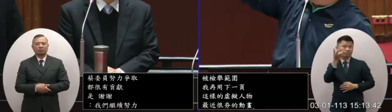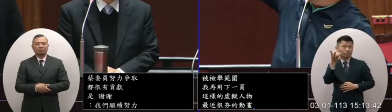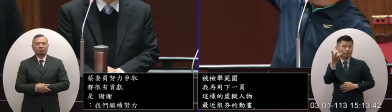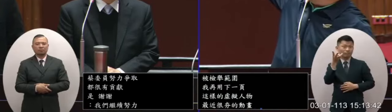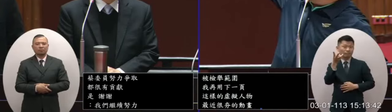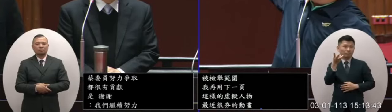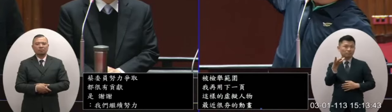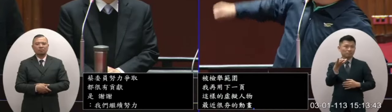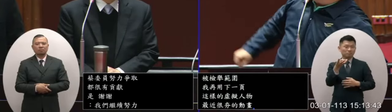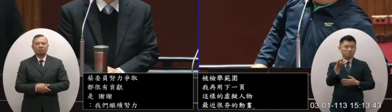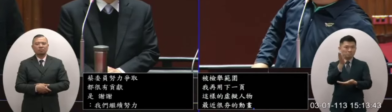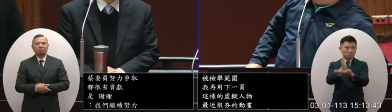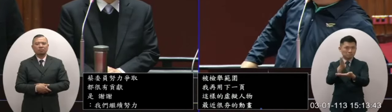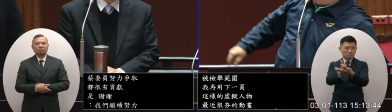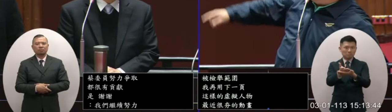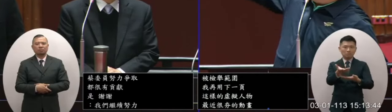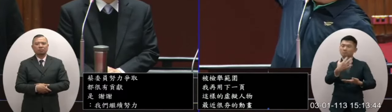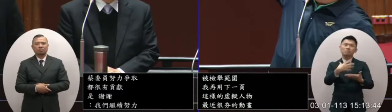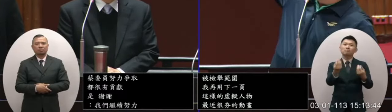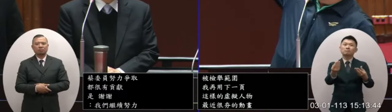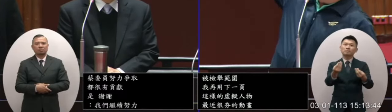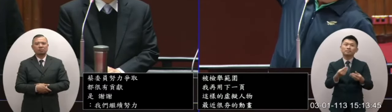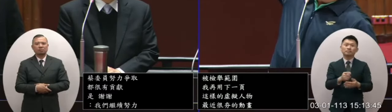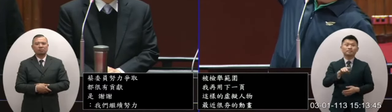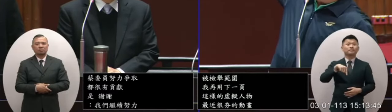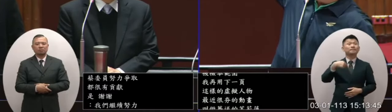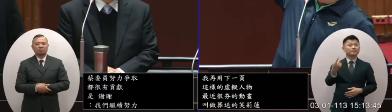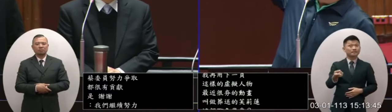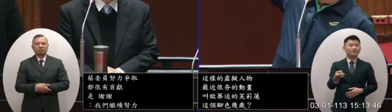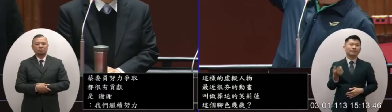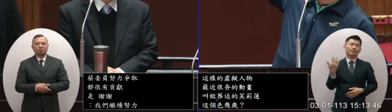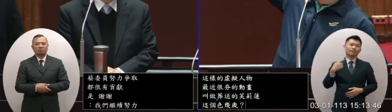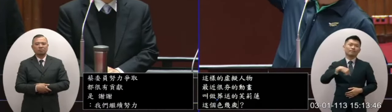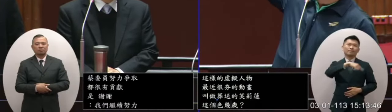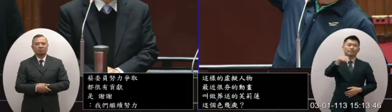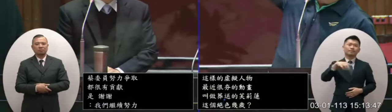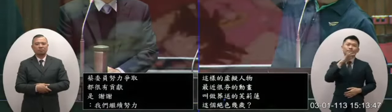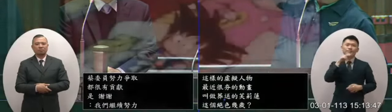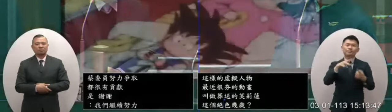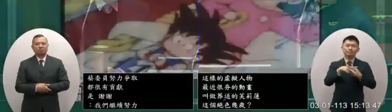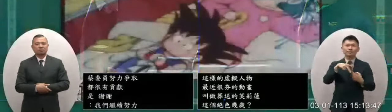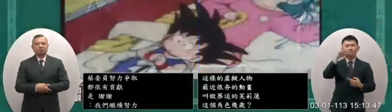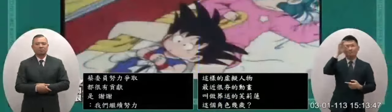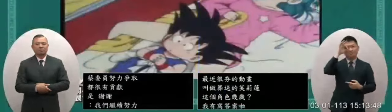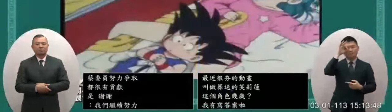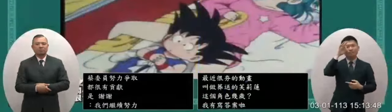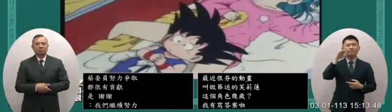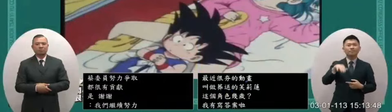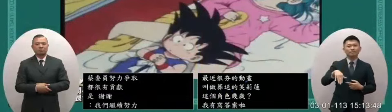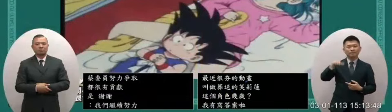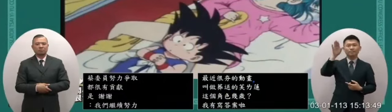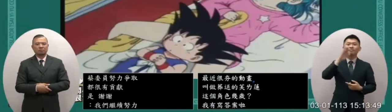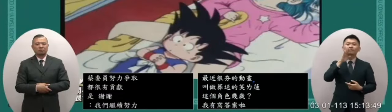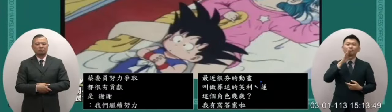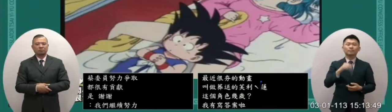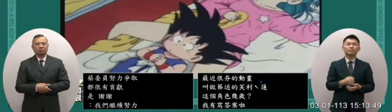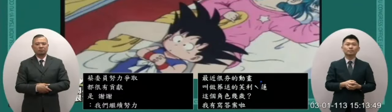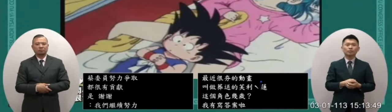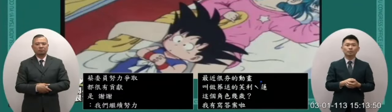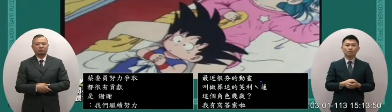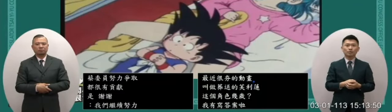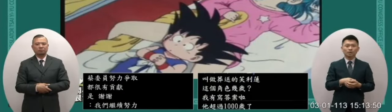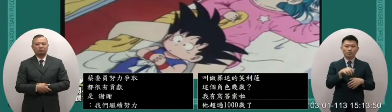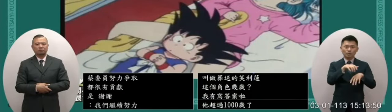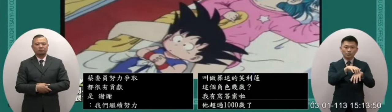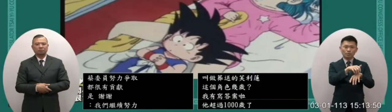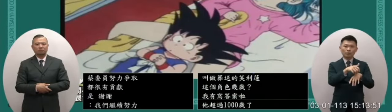色情的范围然后再下一页这个画面我们从小都看到大，这是七龙珠悟空跟布马，一个